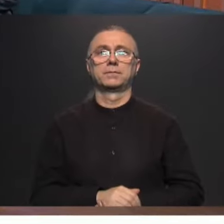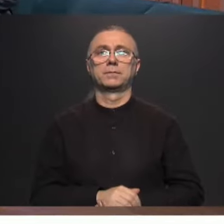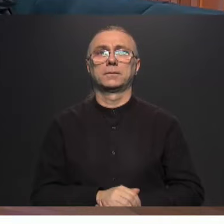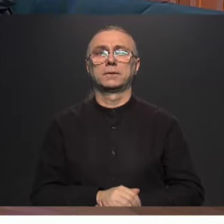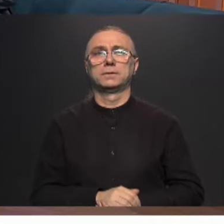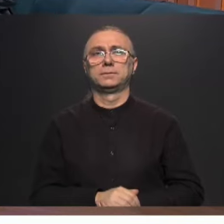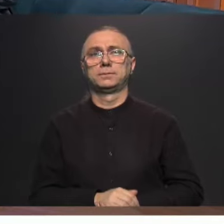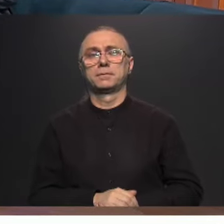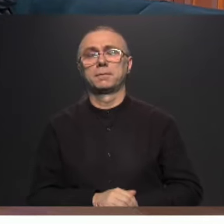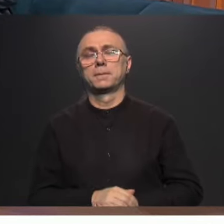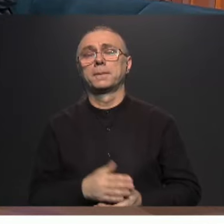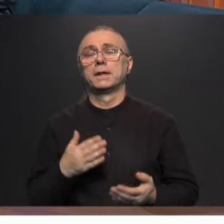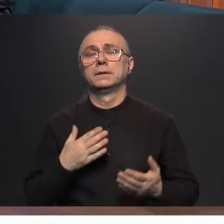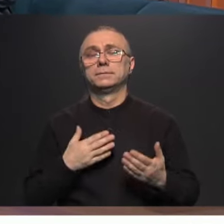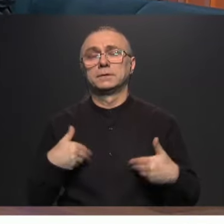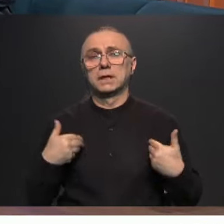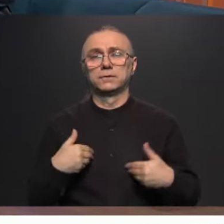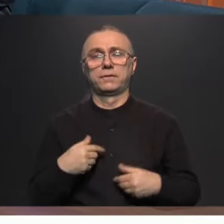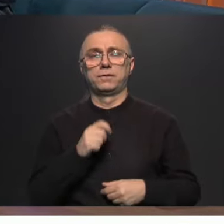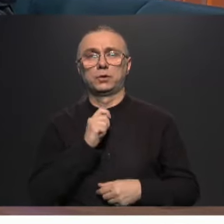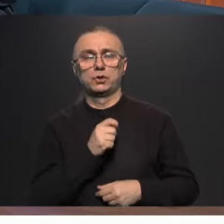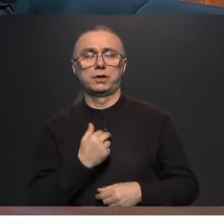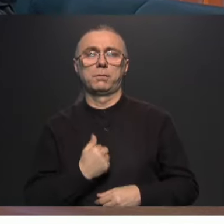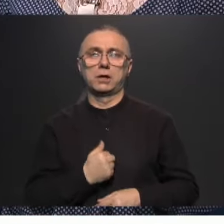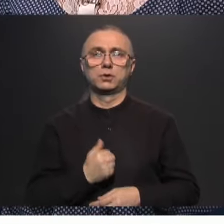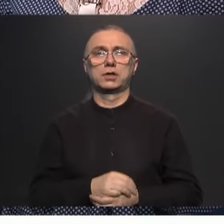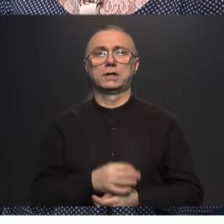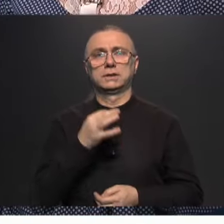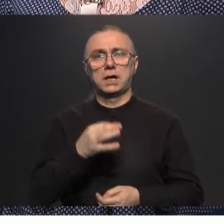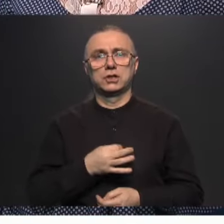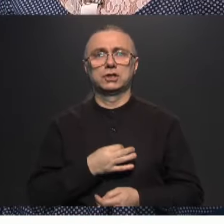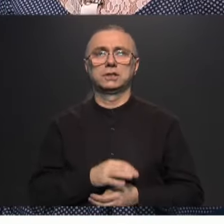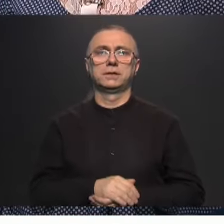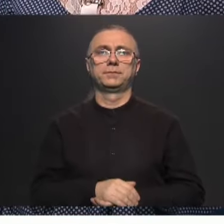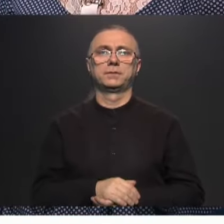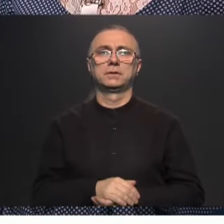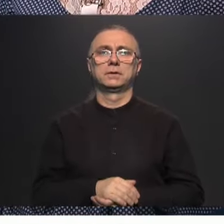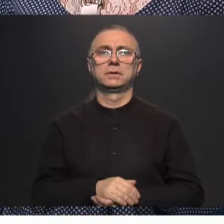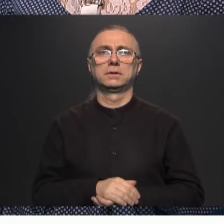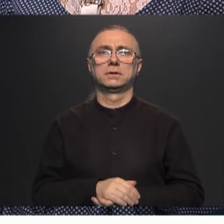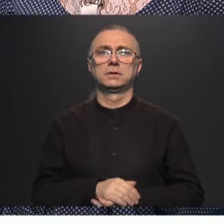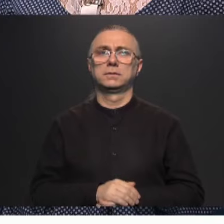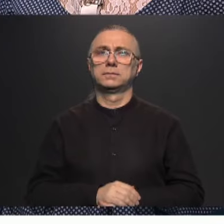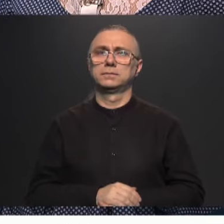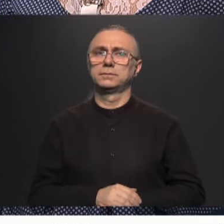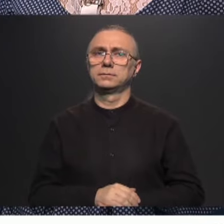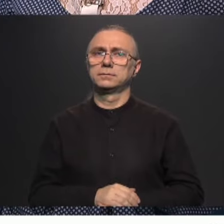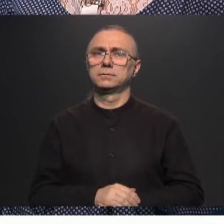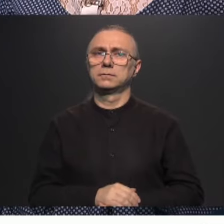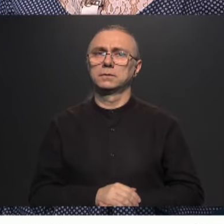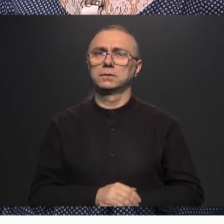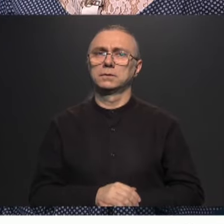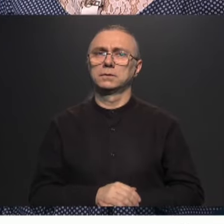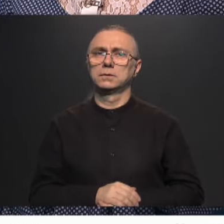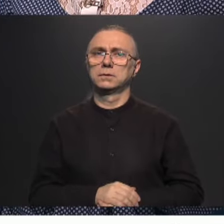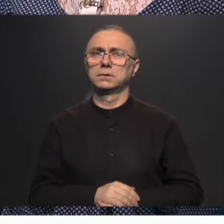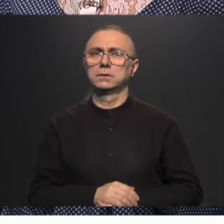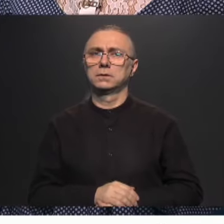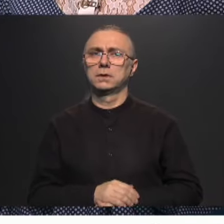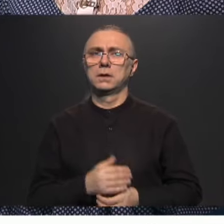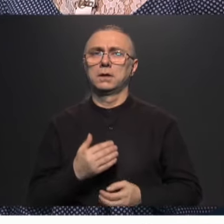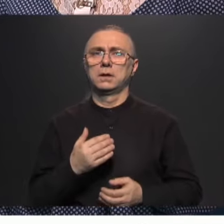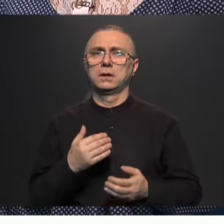уважаемые ведущие, здравствуйте, уважаемые батюшки. Скажите, пожалуйста, вот я мусульманин, можно мне молиться Богу Иисусу Христу,